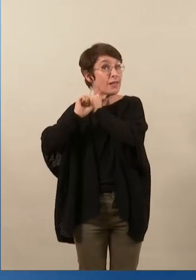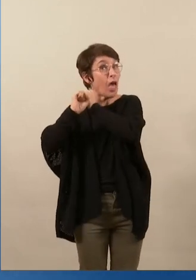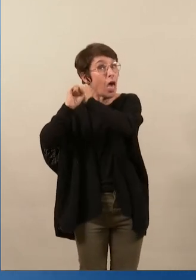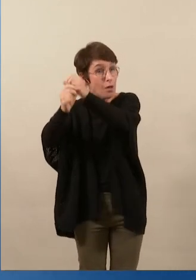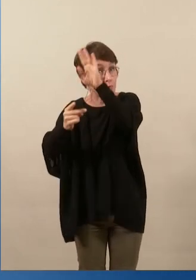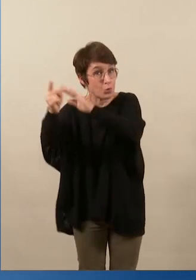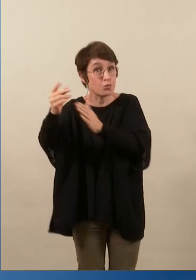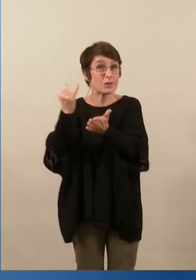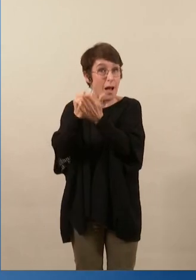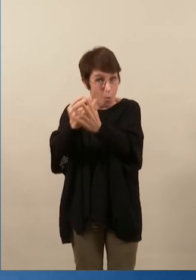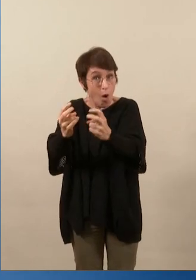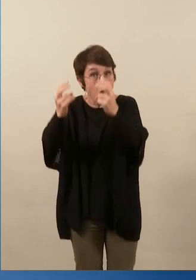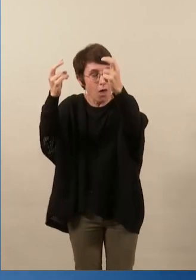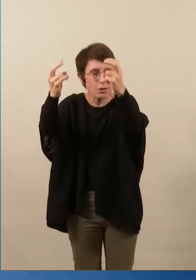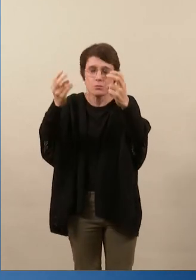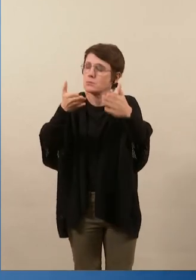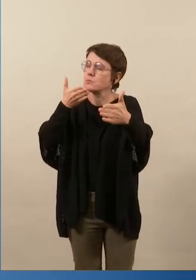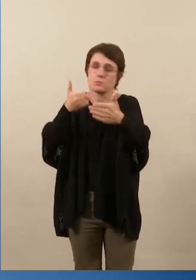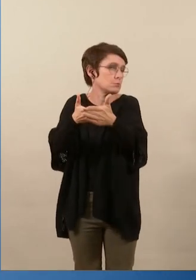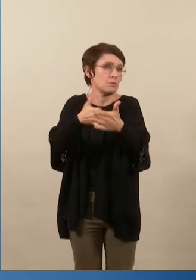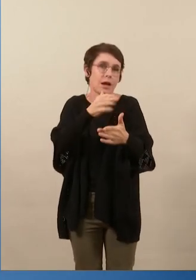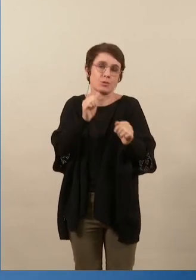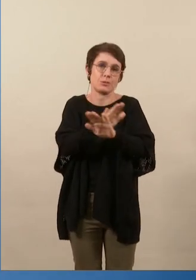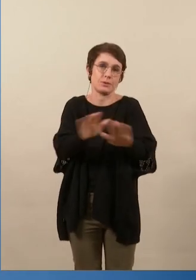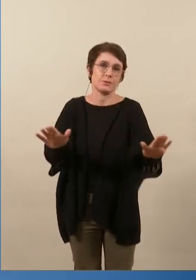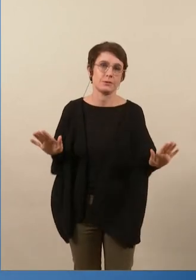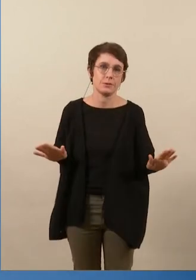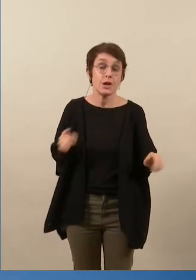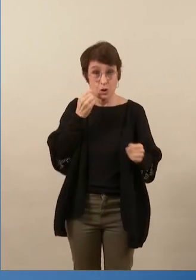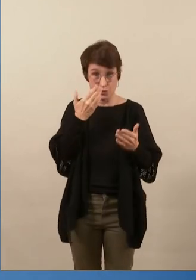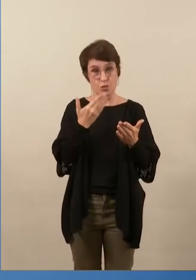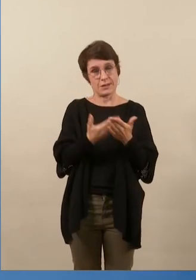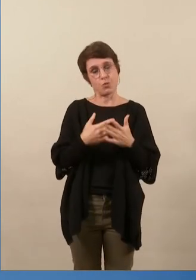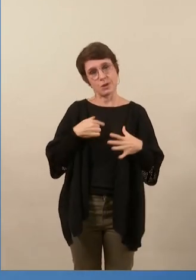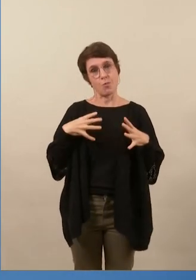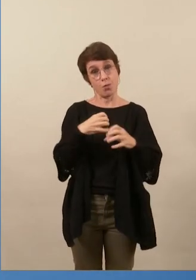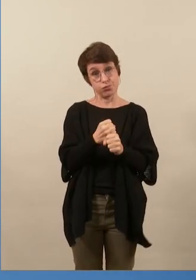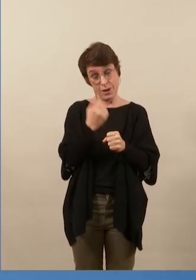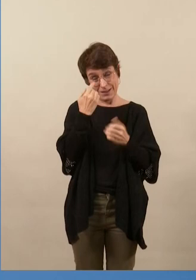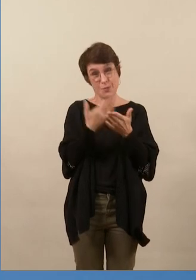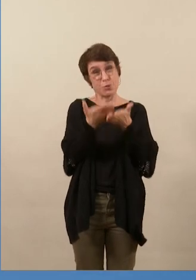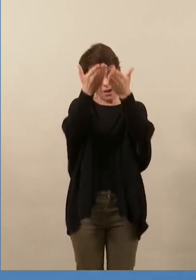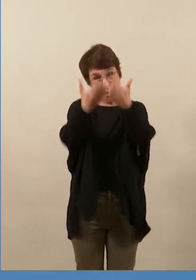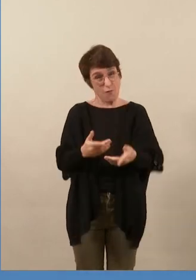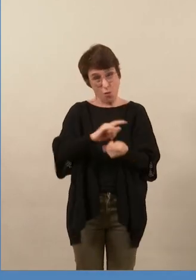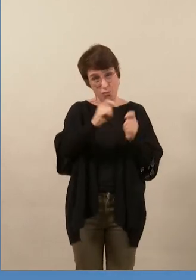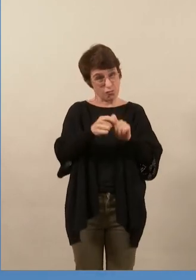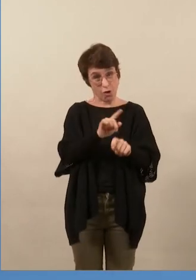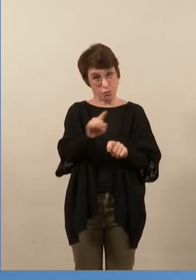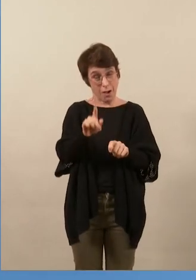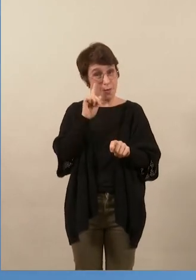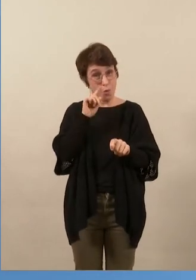une impasse VO voilà pourquoi Monsieur le Maire je voulais rappeler cela pour dire pourquoi vous ne changiez pas parce que votre système vous